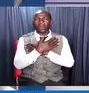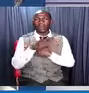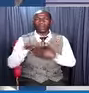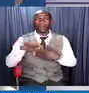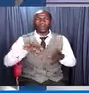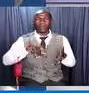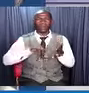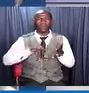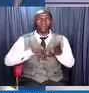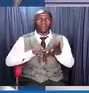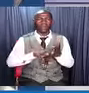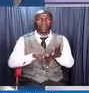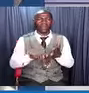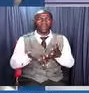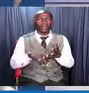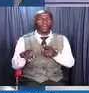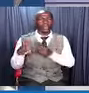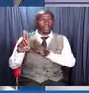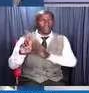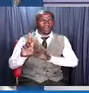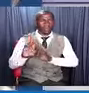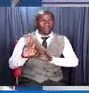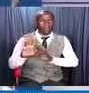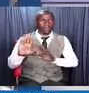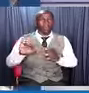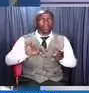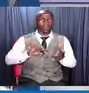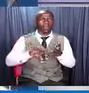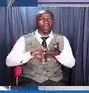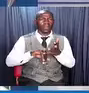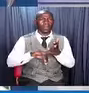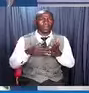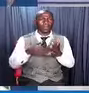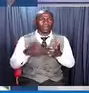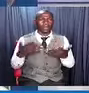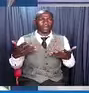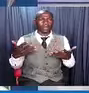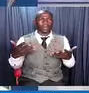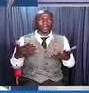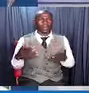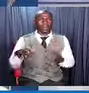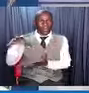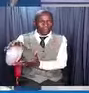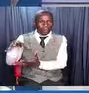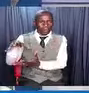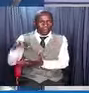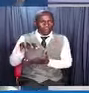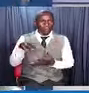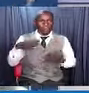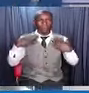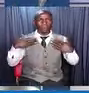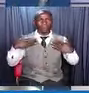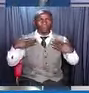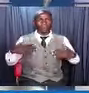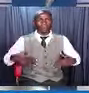love your wives. Na kumpa mke heshima. And respect your wife. She is a weak vessel. Ndipo mtakuwa warithi wa uzima. That's when you're going to be inheritance